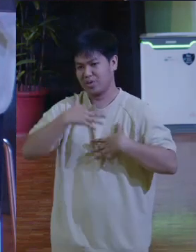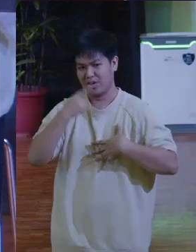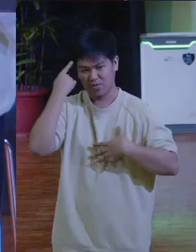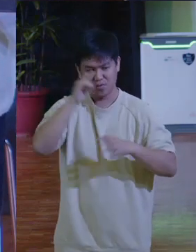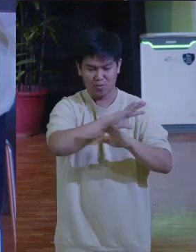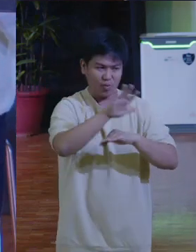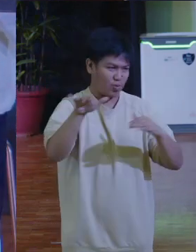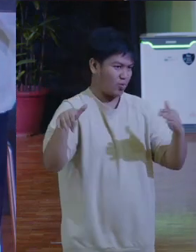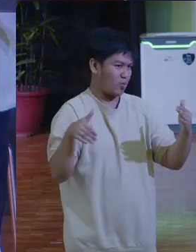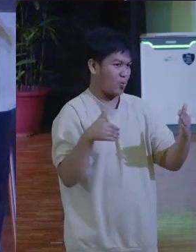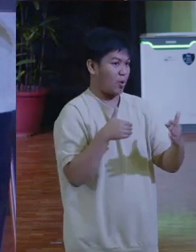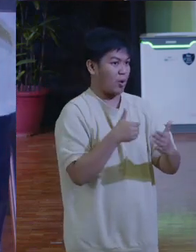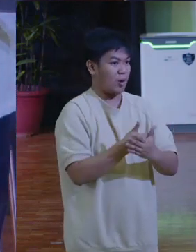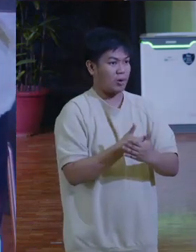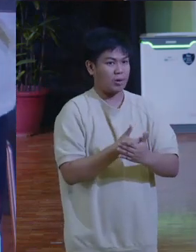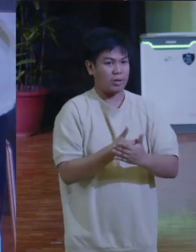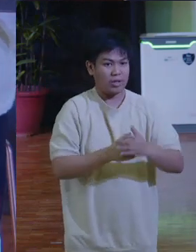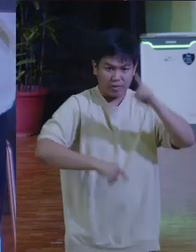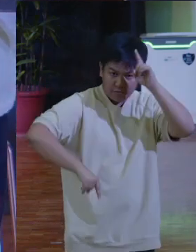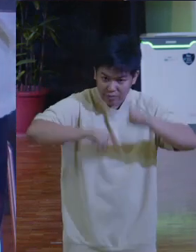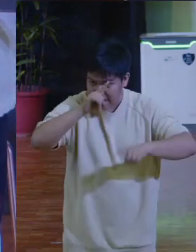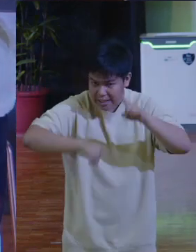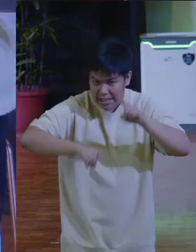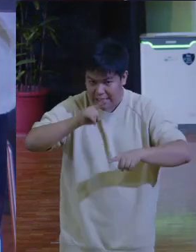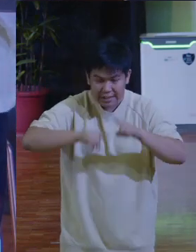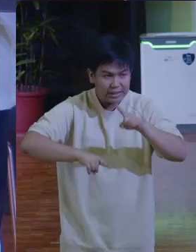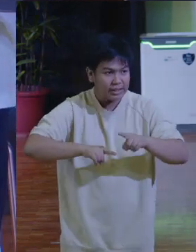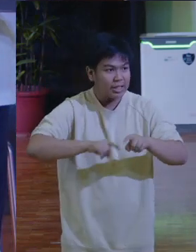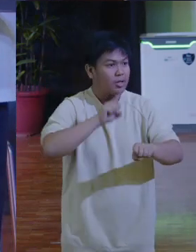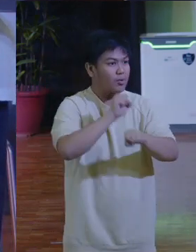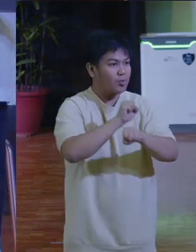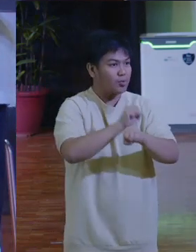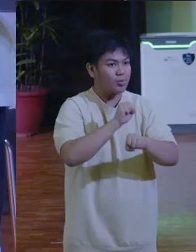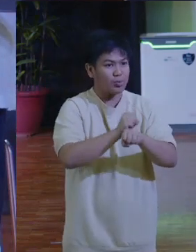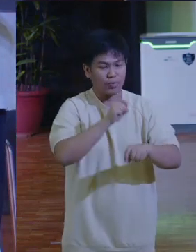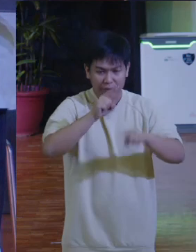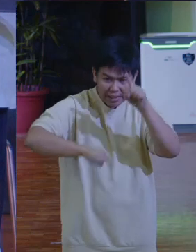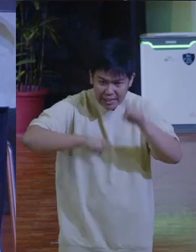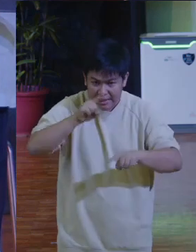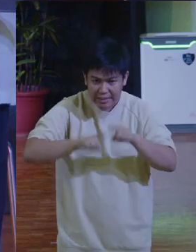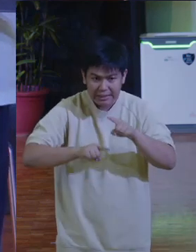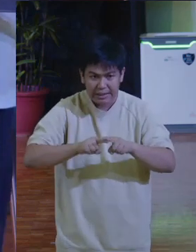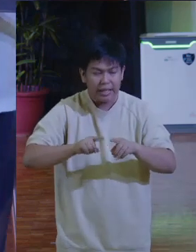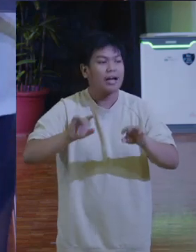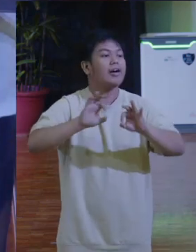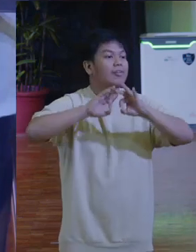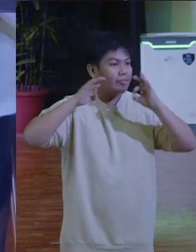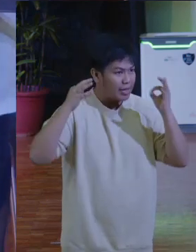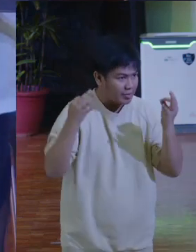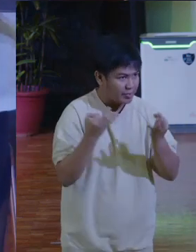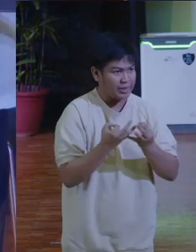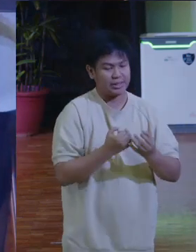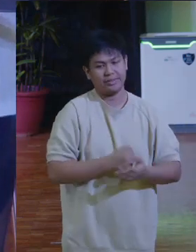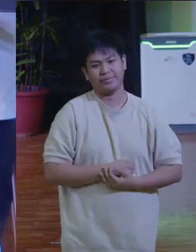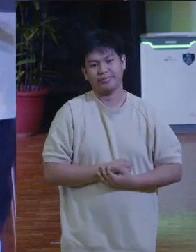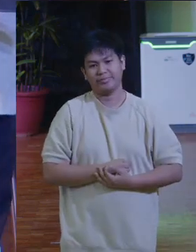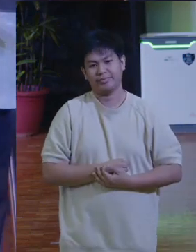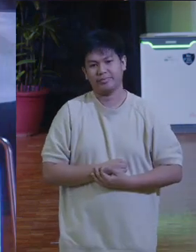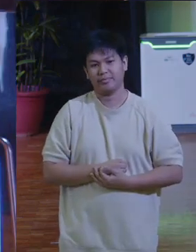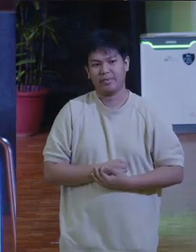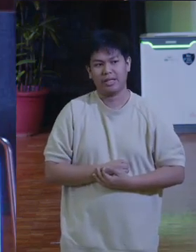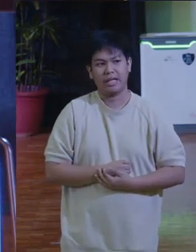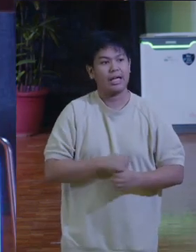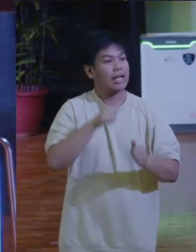mga kamag-anak, kaibigan, kaopisina, kaeskwela. Kung gusto niyo, samahan niyo kami every